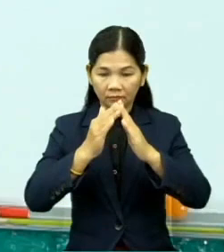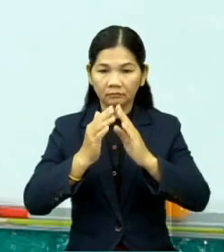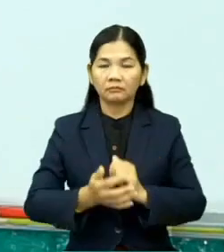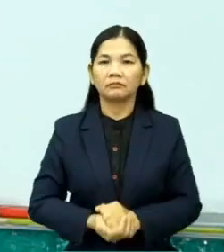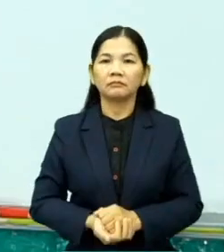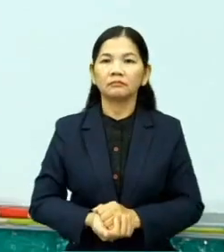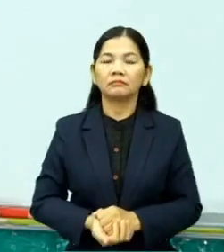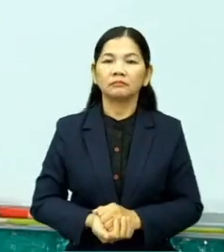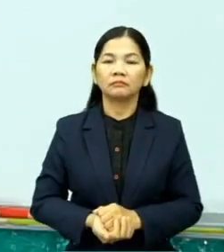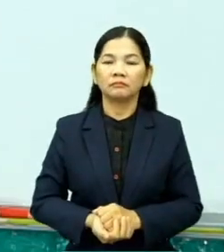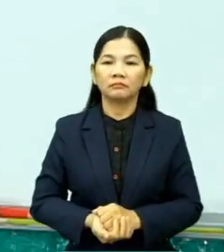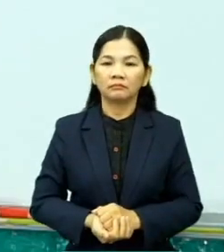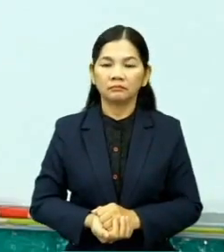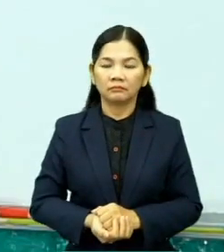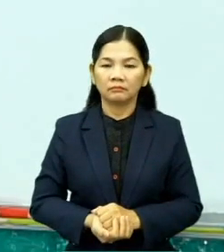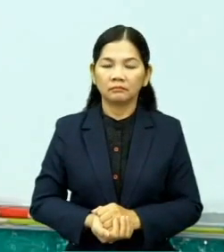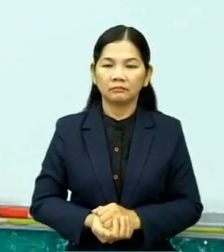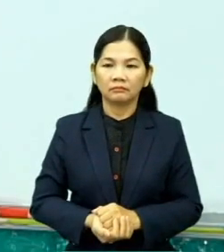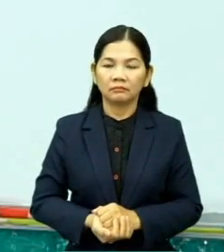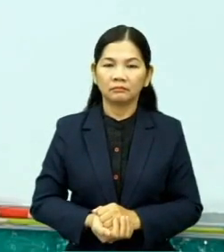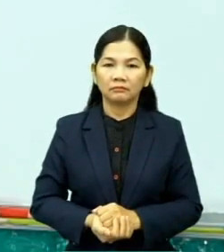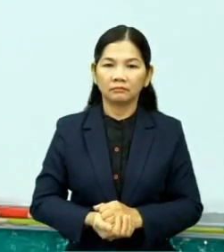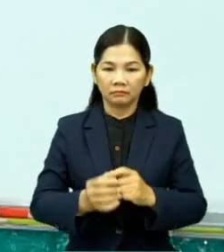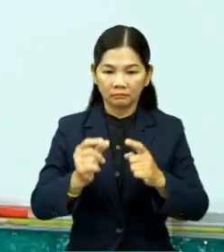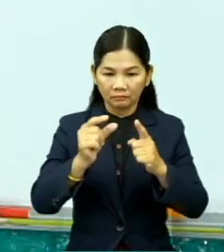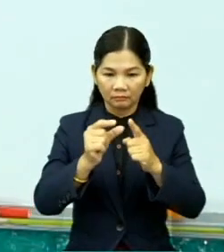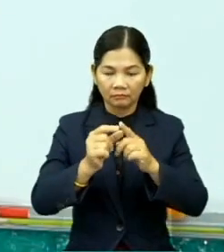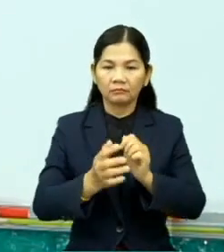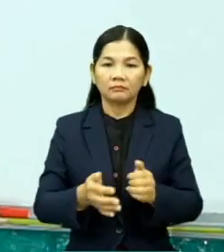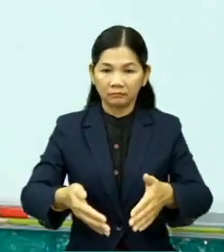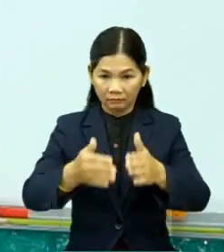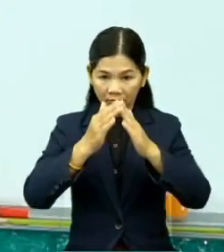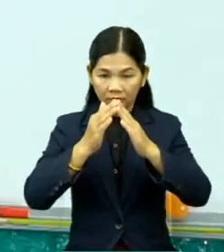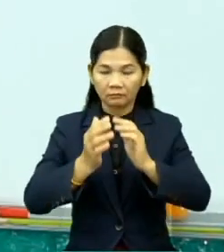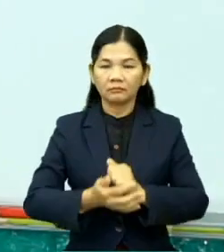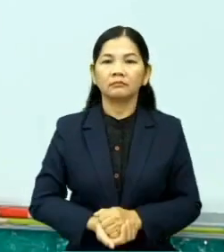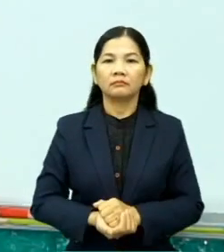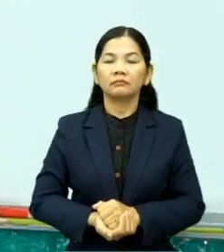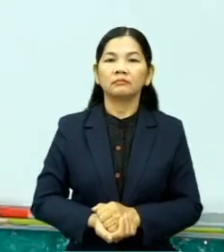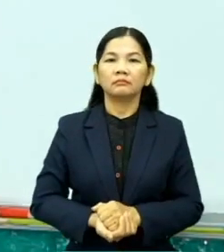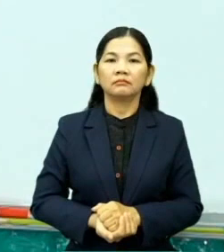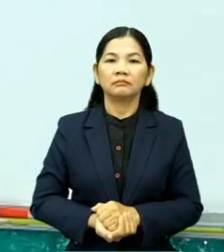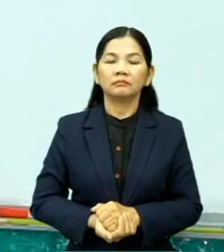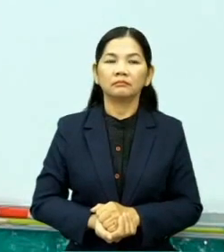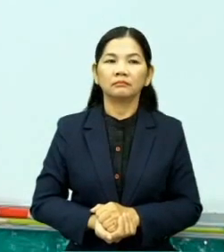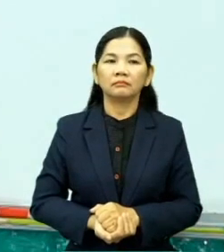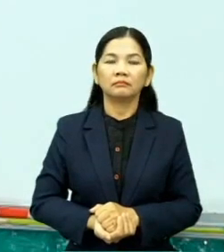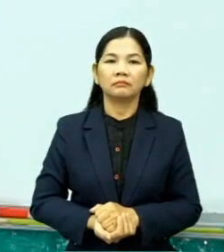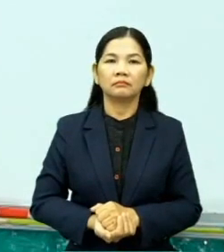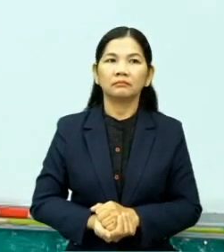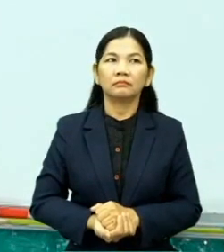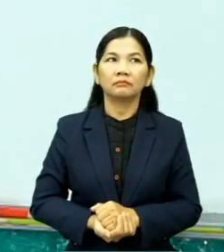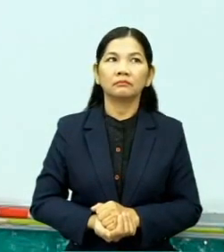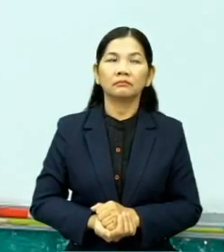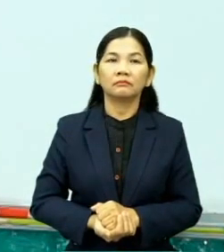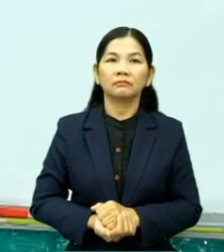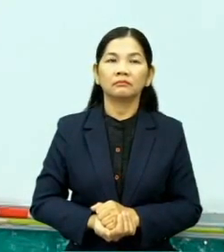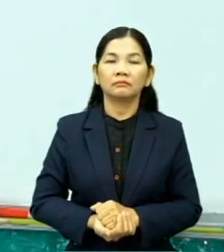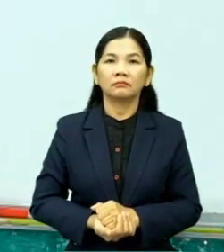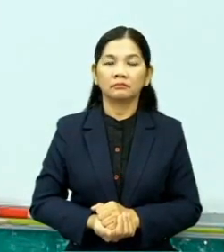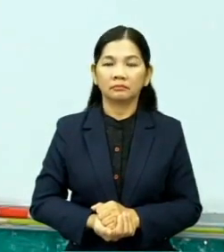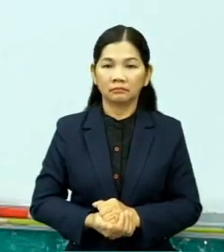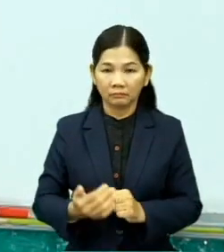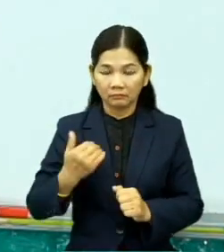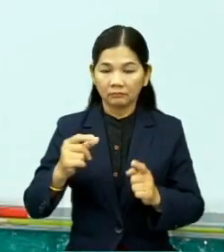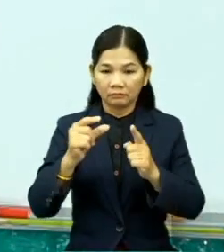ចាអញ្ចឹងអ្នកគ្រូគូចាបន្តទៅក្រោមពាក្យបង្កើតចាអញ្ចឹងចាវេវច